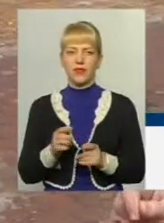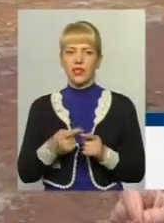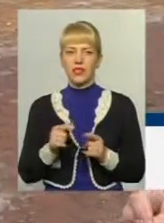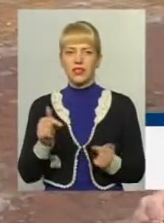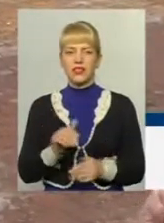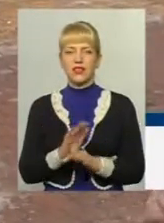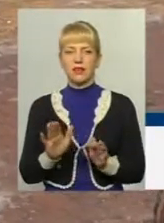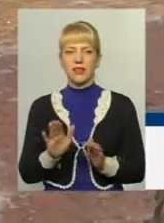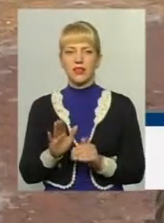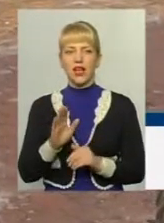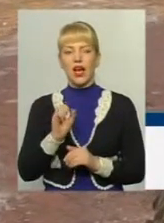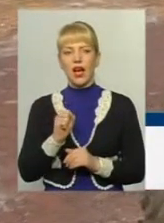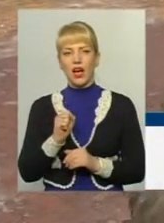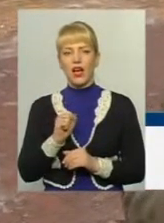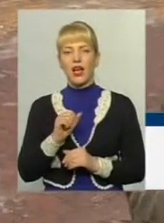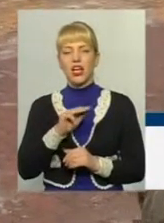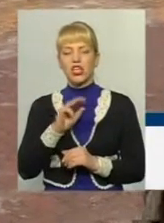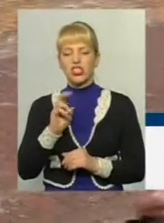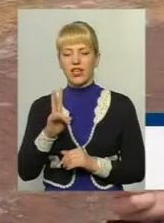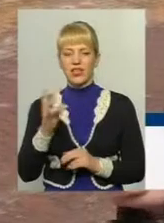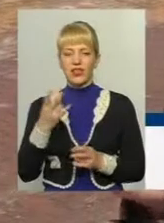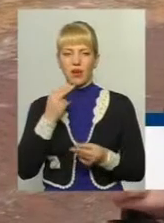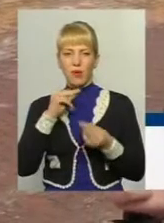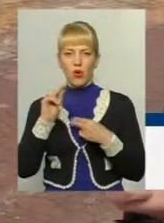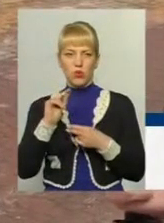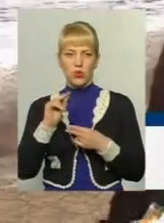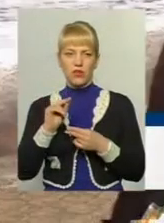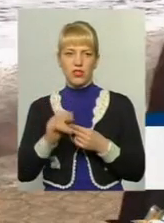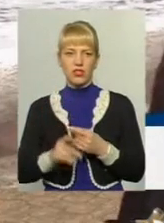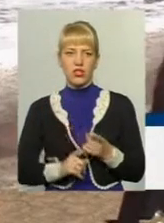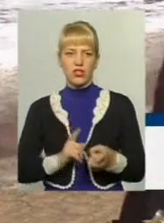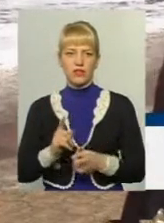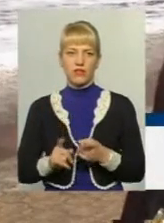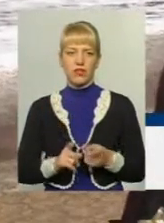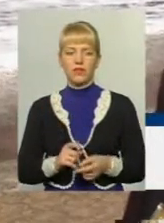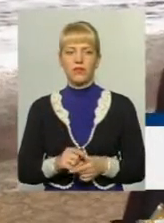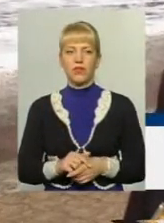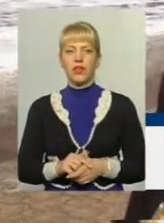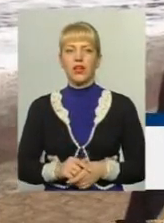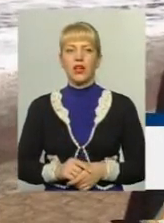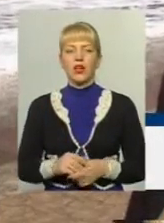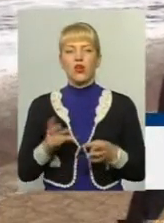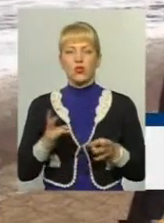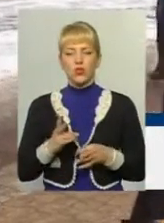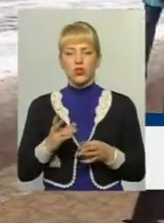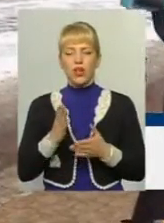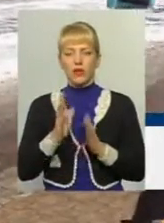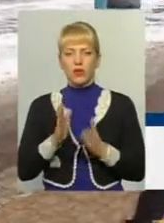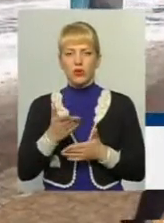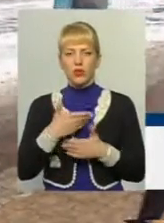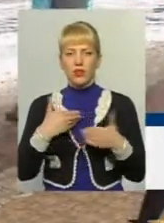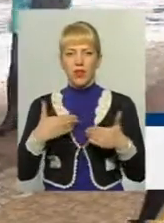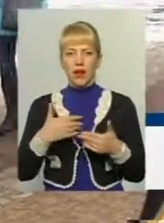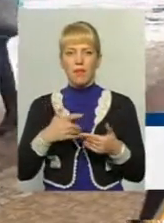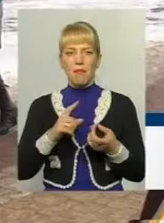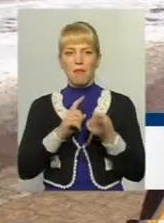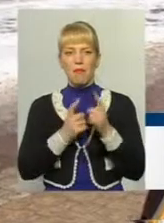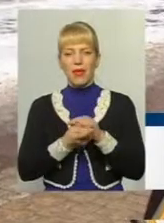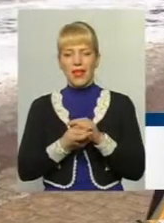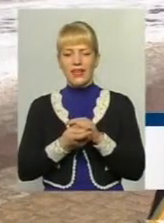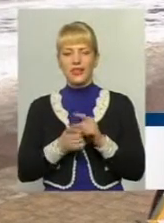ЖЕКи. Але треба, щоб їх реконструкція йшла. ОСББ ми вступили, ні,